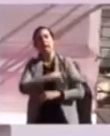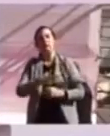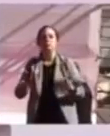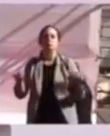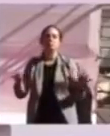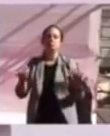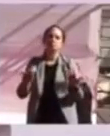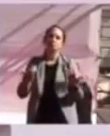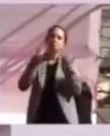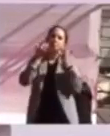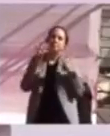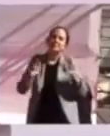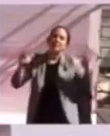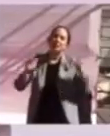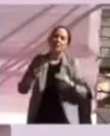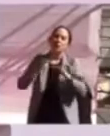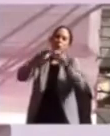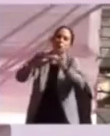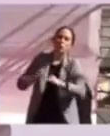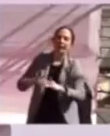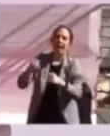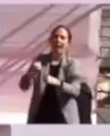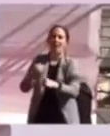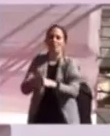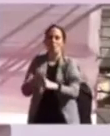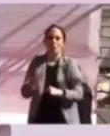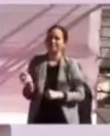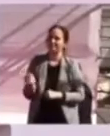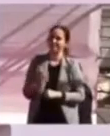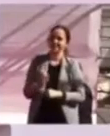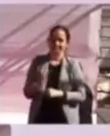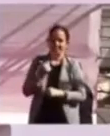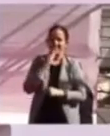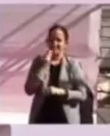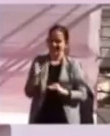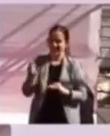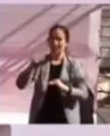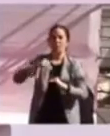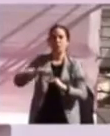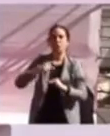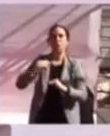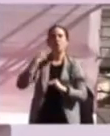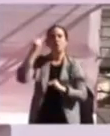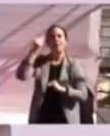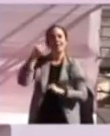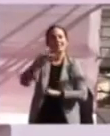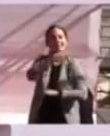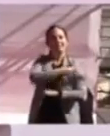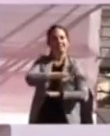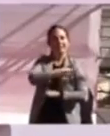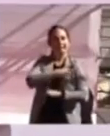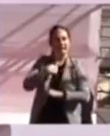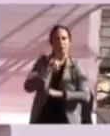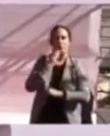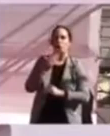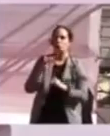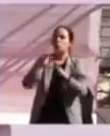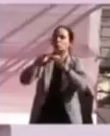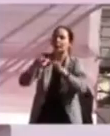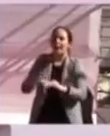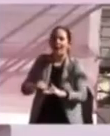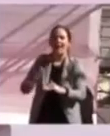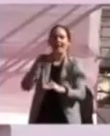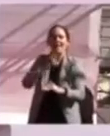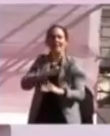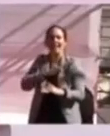interessi di chi rappresenta noi siamo un sindacato che pensa che tutelare gli interessi di chi lavora e la condizione per cambiare